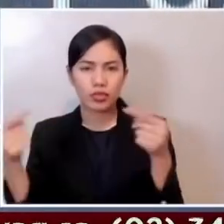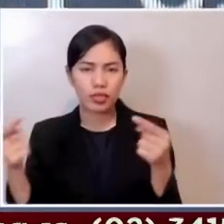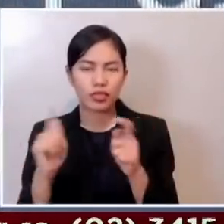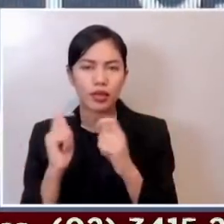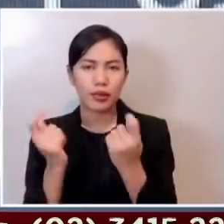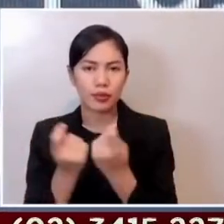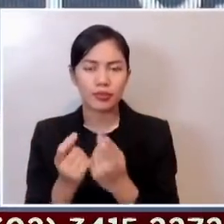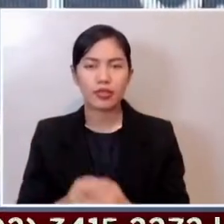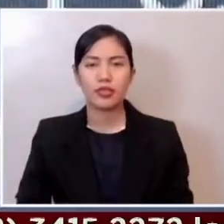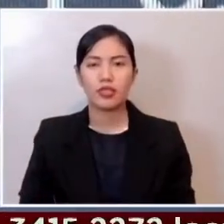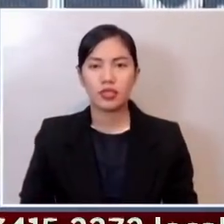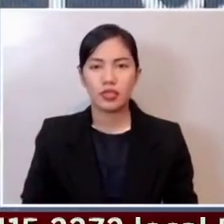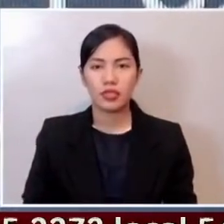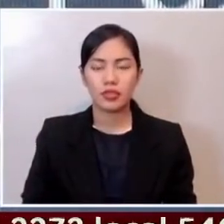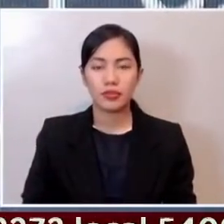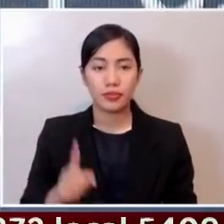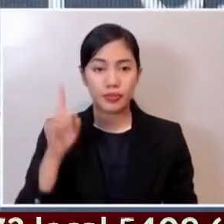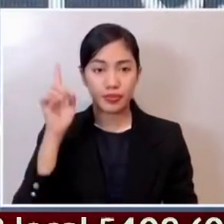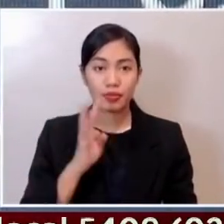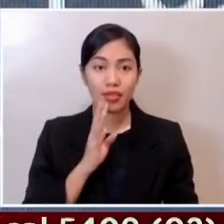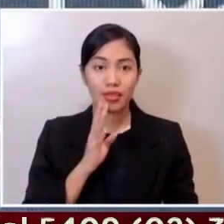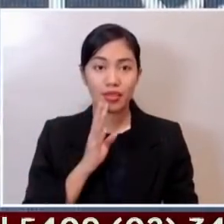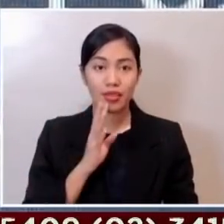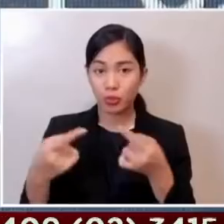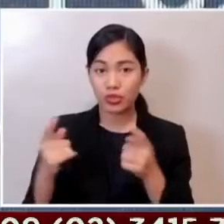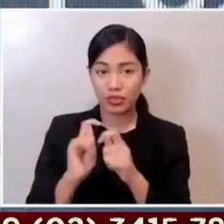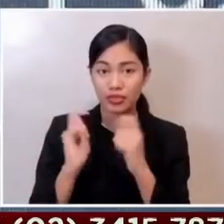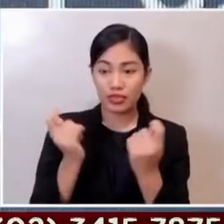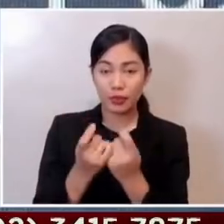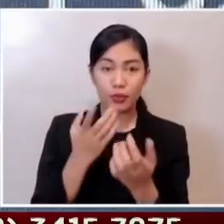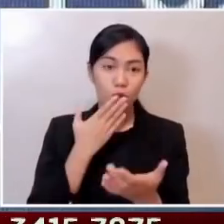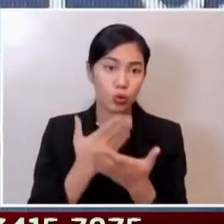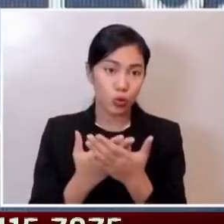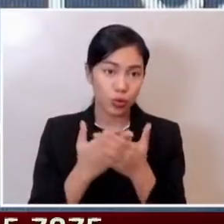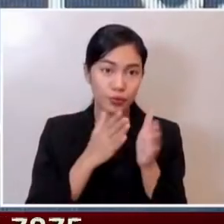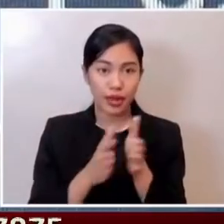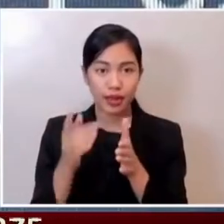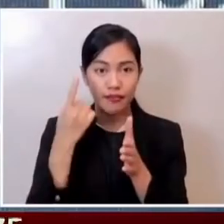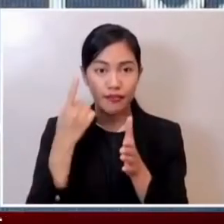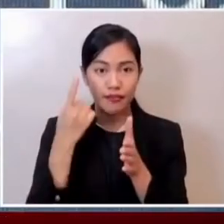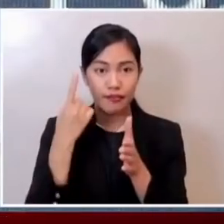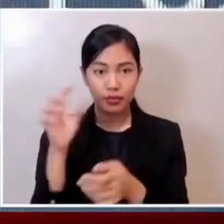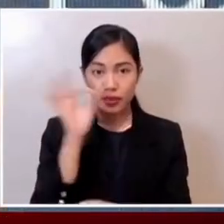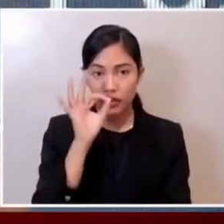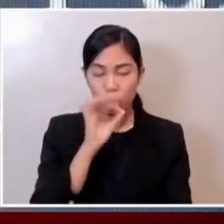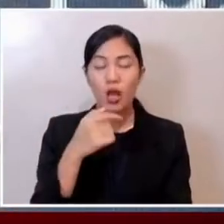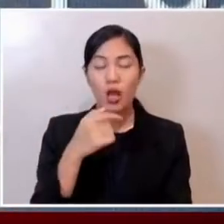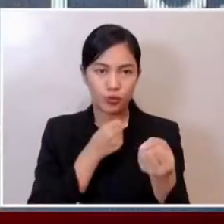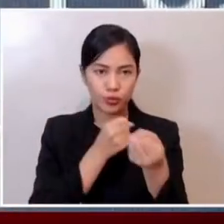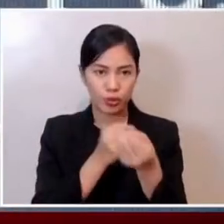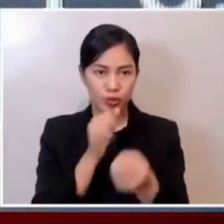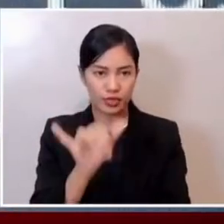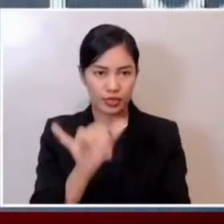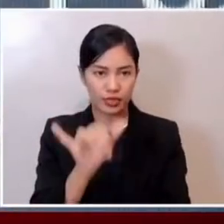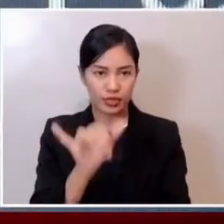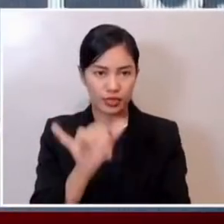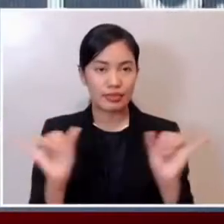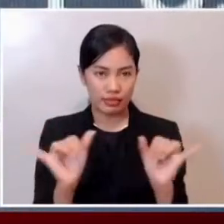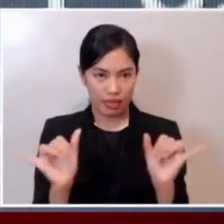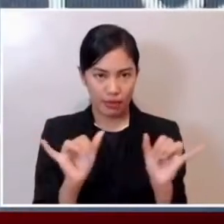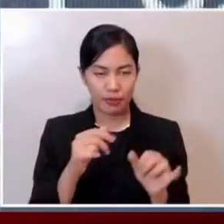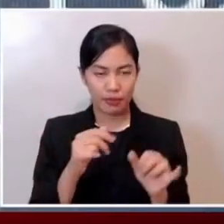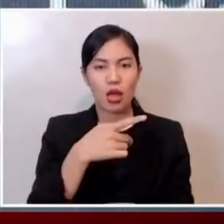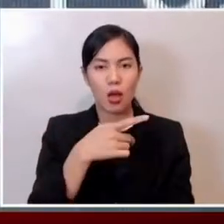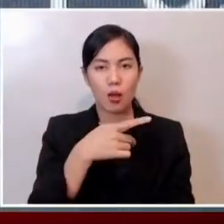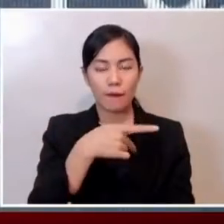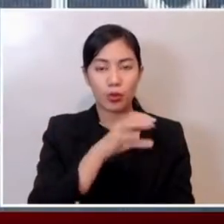ginagawa, maganda ang mga plano para sa ating mga kababayan, kasama nila ako, kasi ganun din ang sa administrasyon. Kaya ayaw